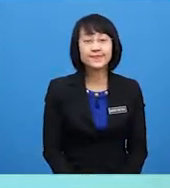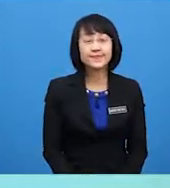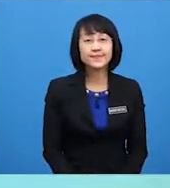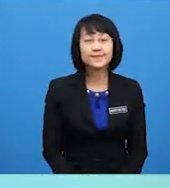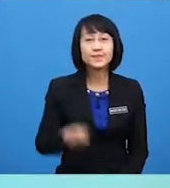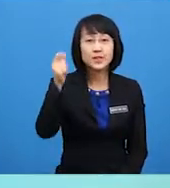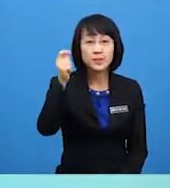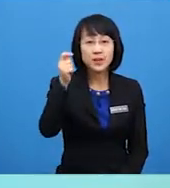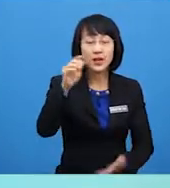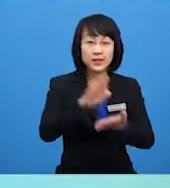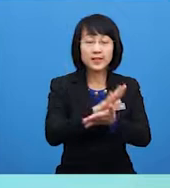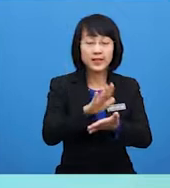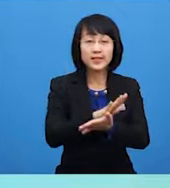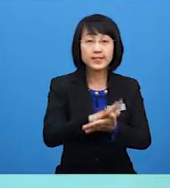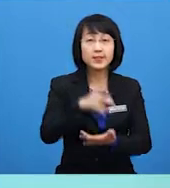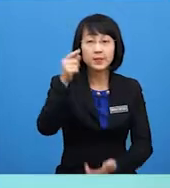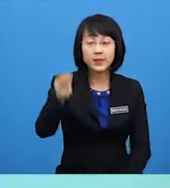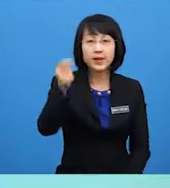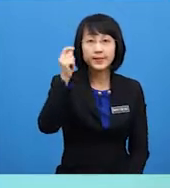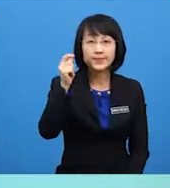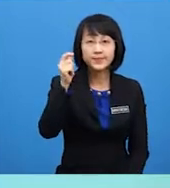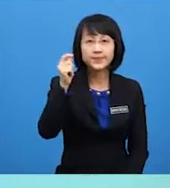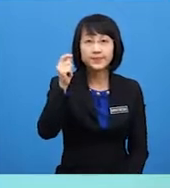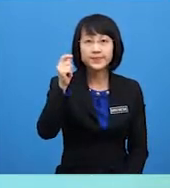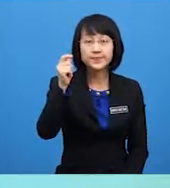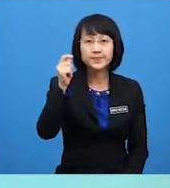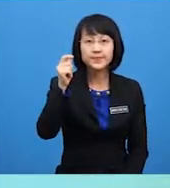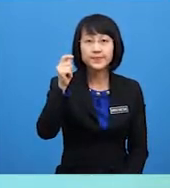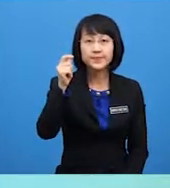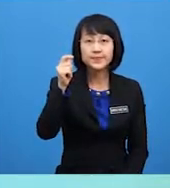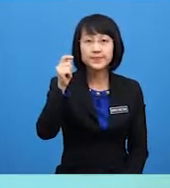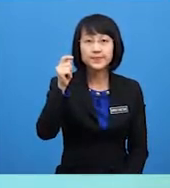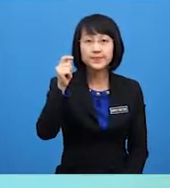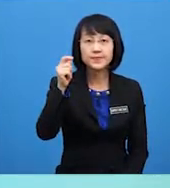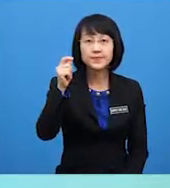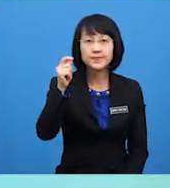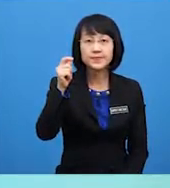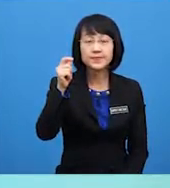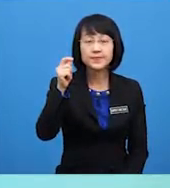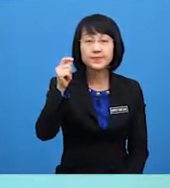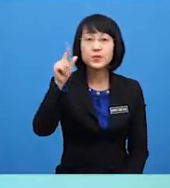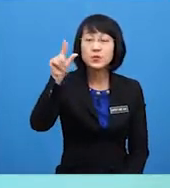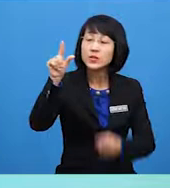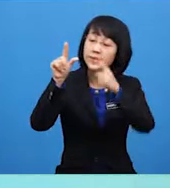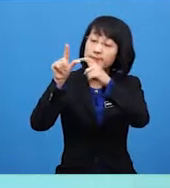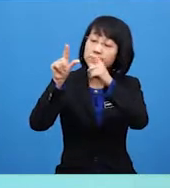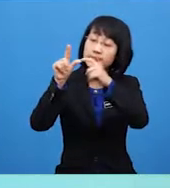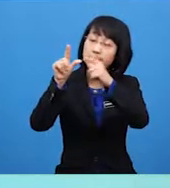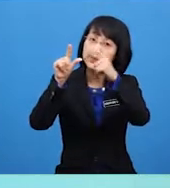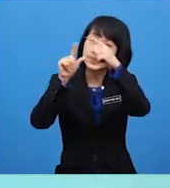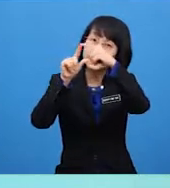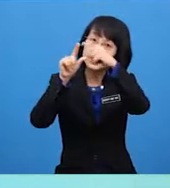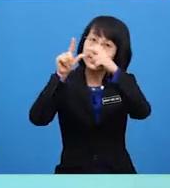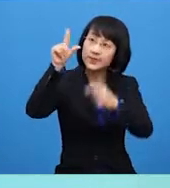Pegang kertas yang kita koyakkan tadi menggunakan hujung jari ibu dan hujung jari